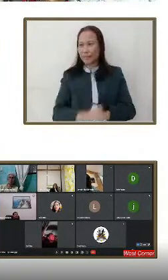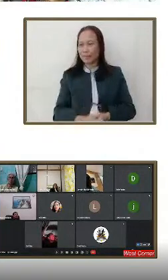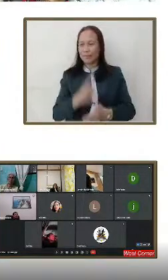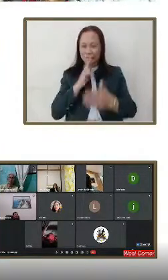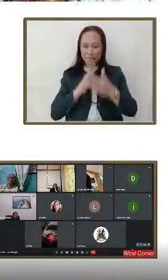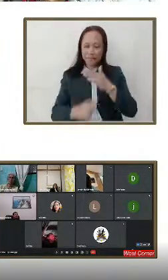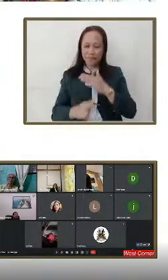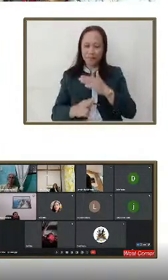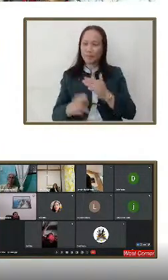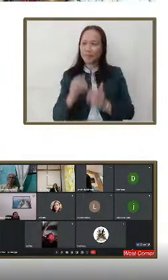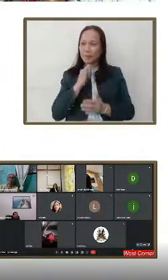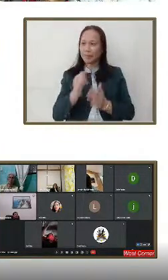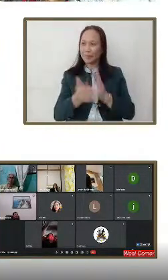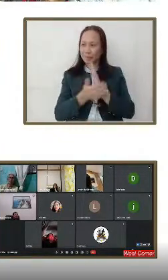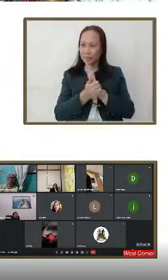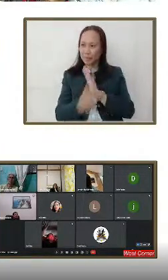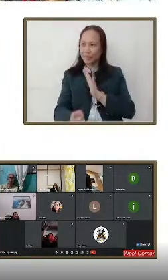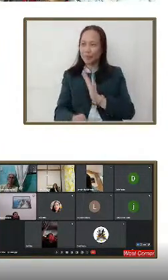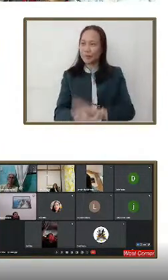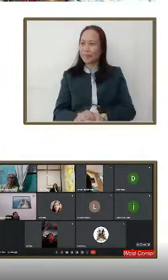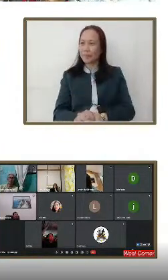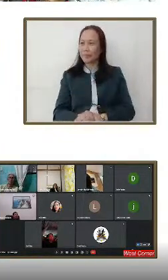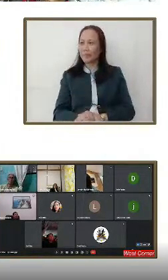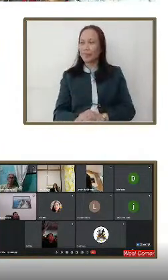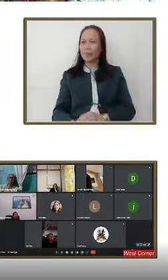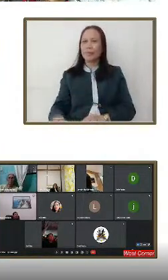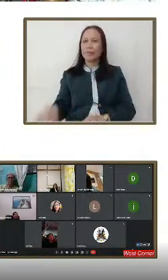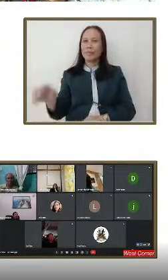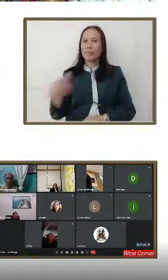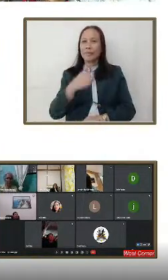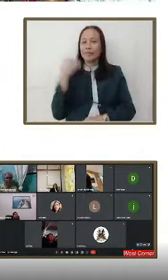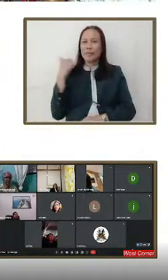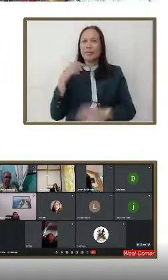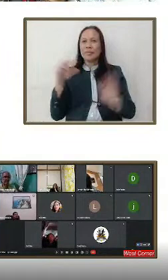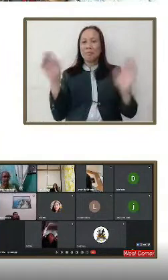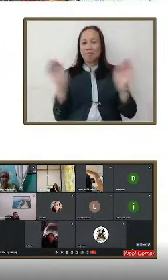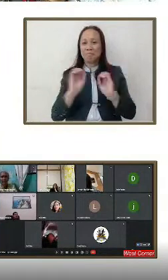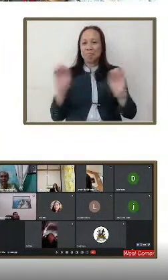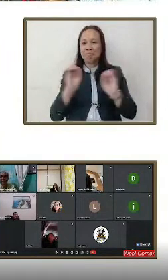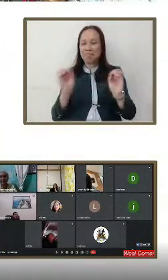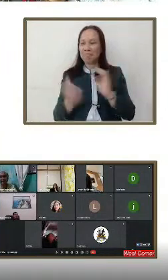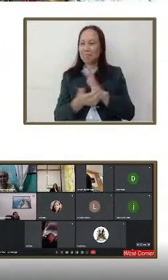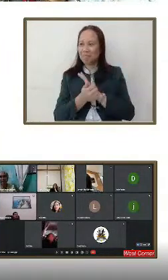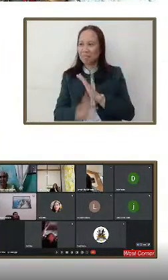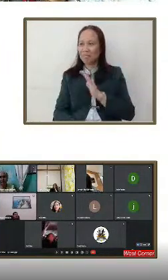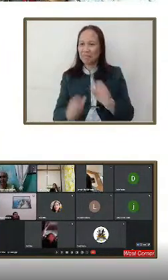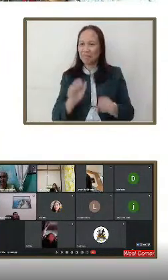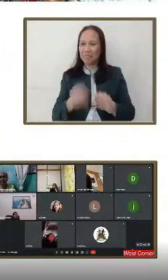Humility is ability. Yung iba walang ability, kaya walang humility.